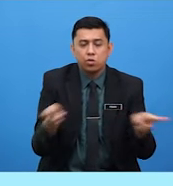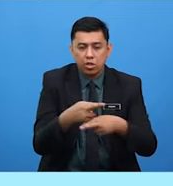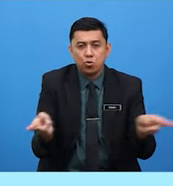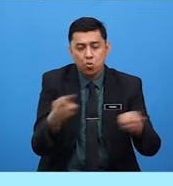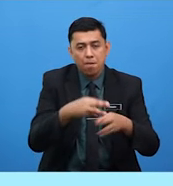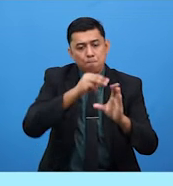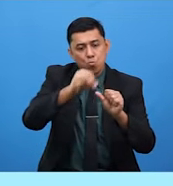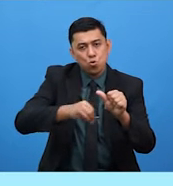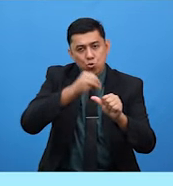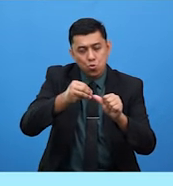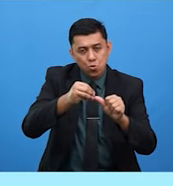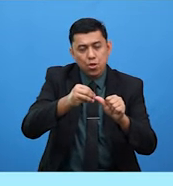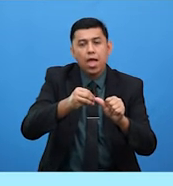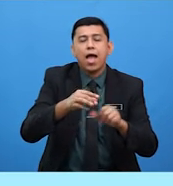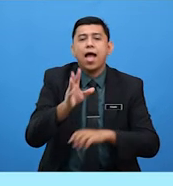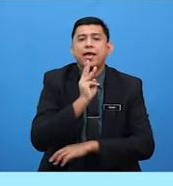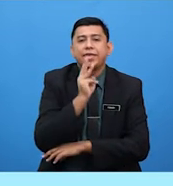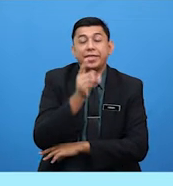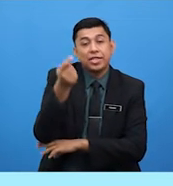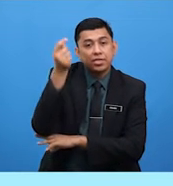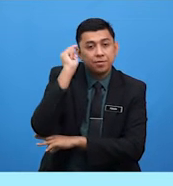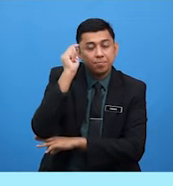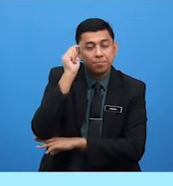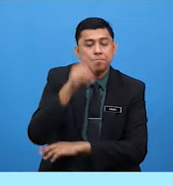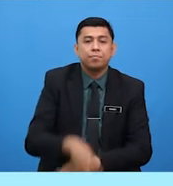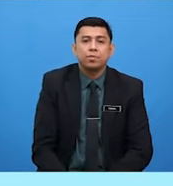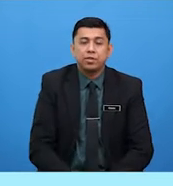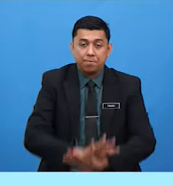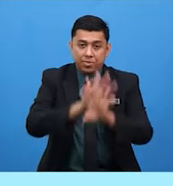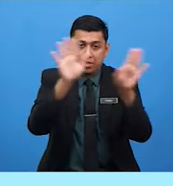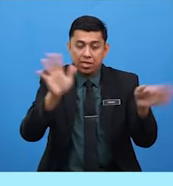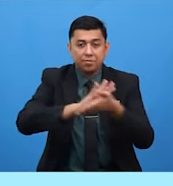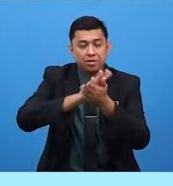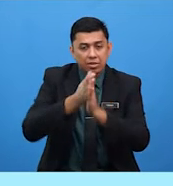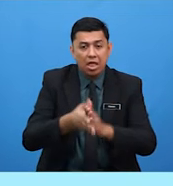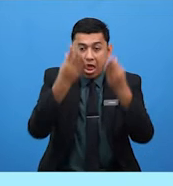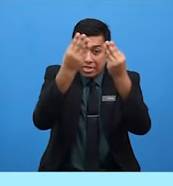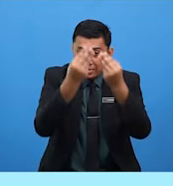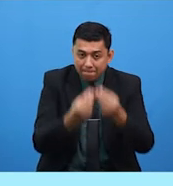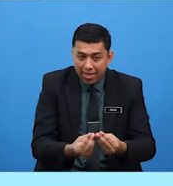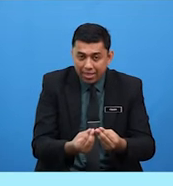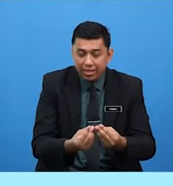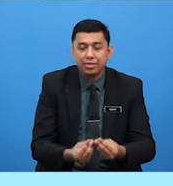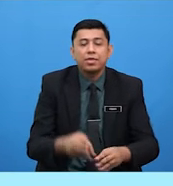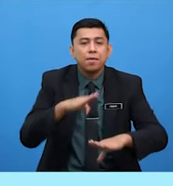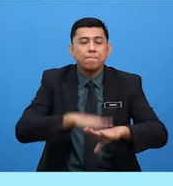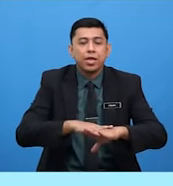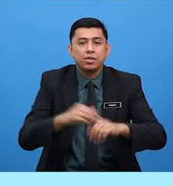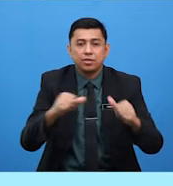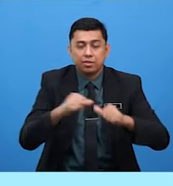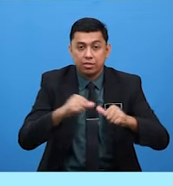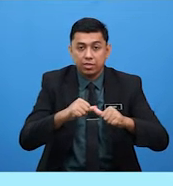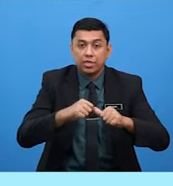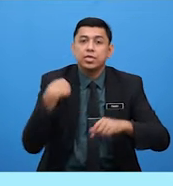molekul air sebentar tadi. Ini yang menerangkan kejadian resapan pada aktiviti yang